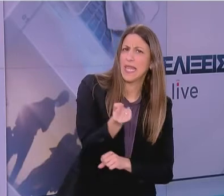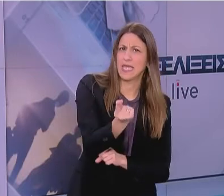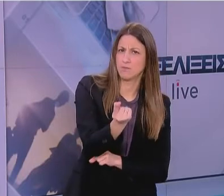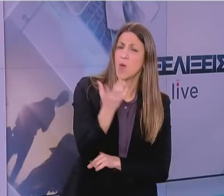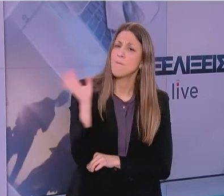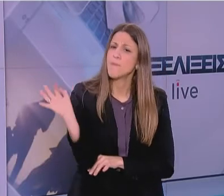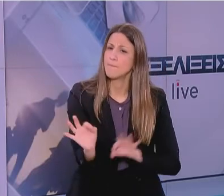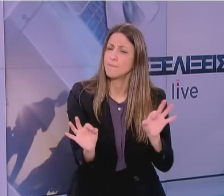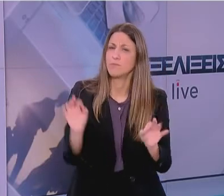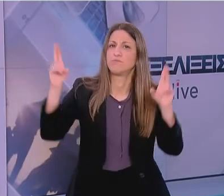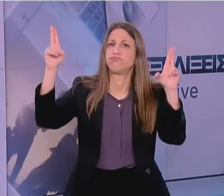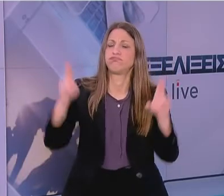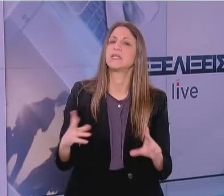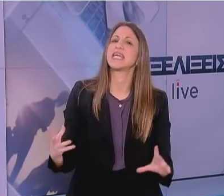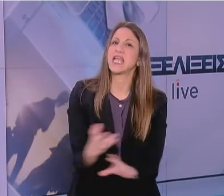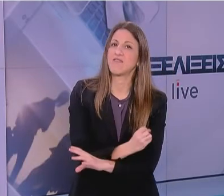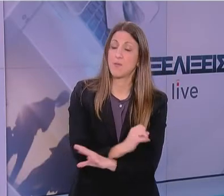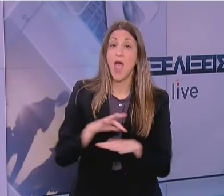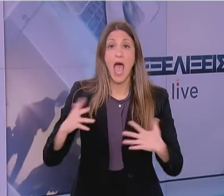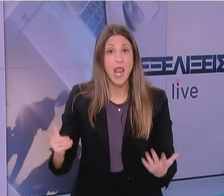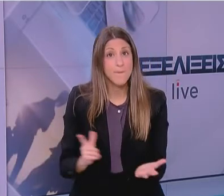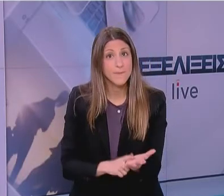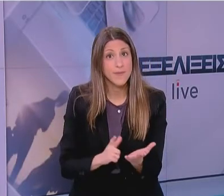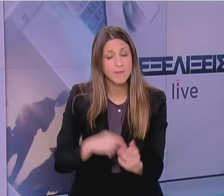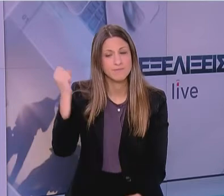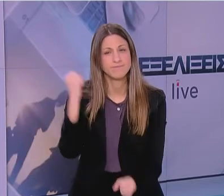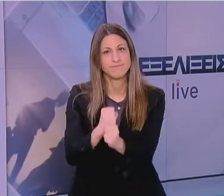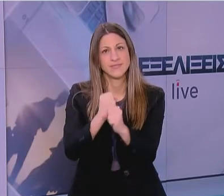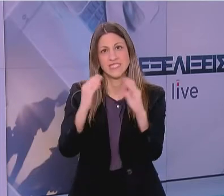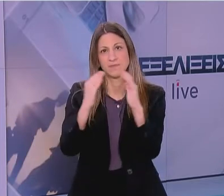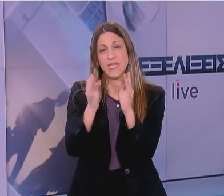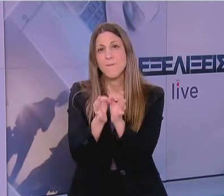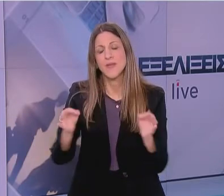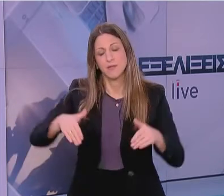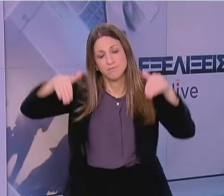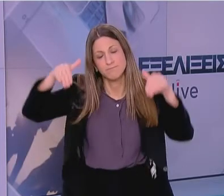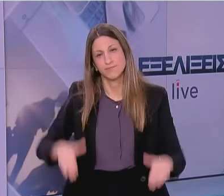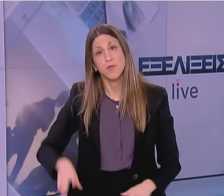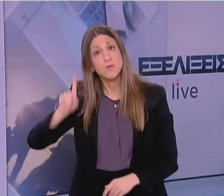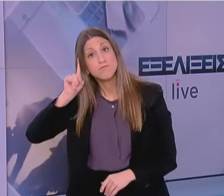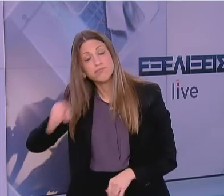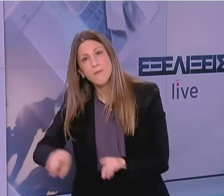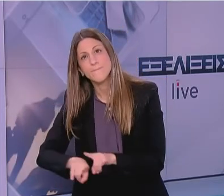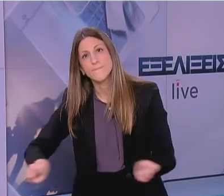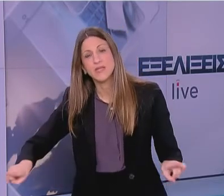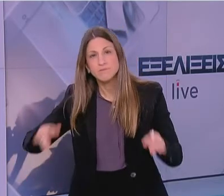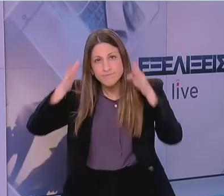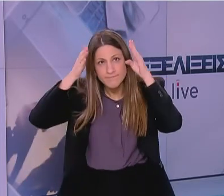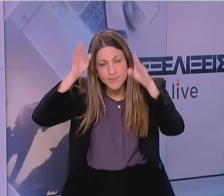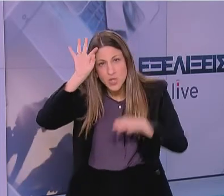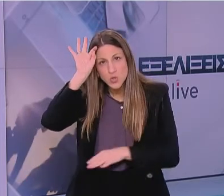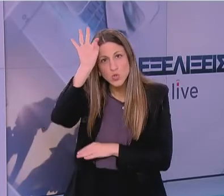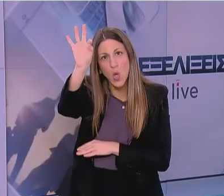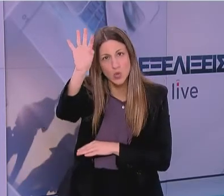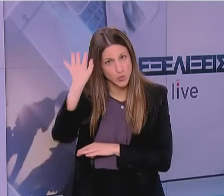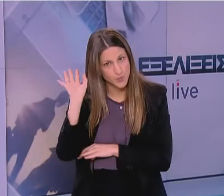ιού. Αρκεί να συνεχίσουμε να τηρούμε τα μέτρα. Αρκεί να μείνουμε προσιλωμένοι στο στόχο. Θα ήθελα να